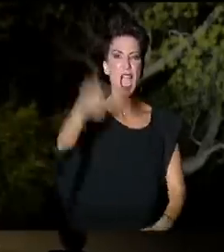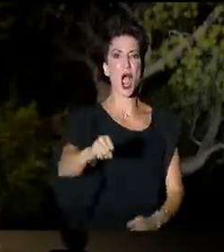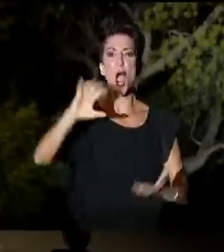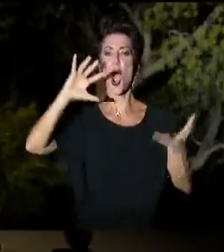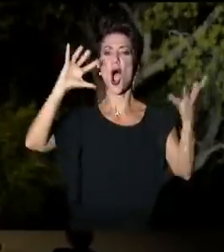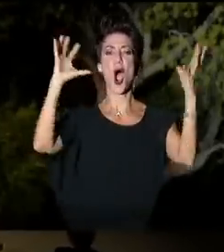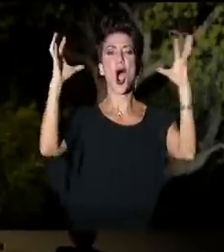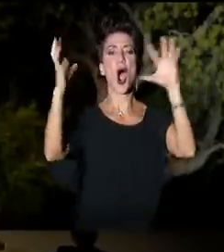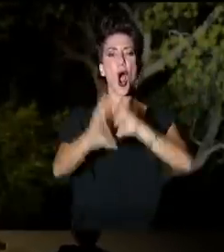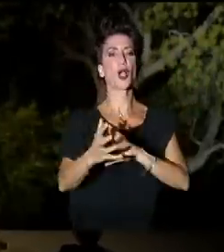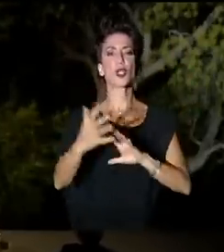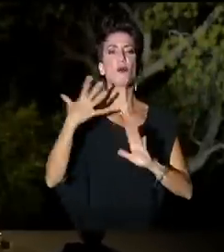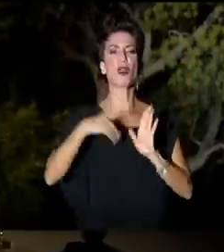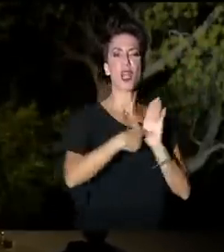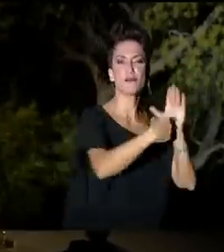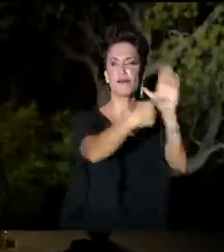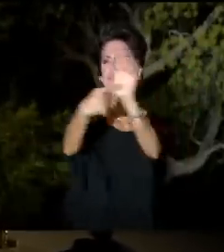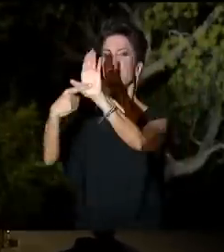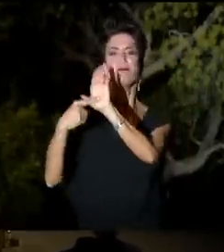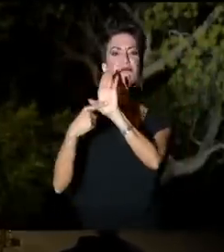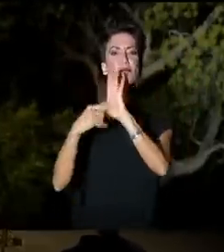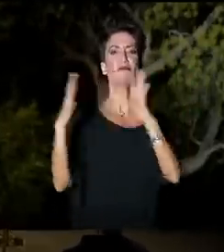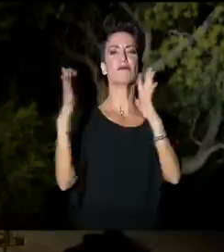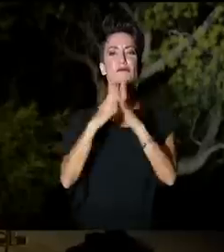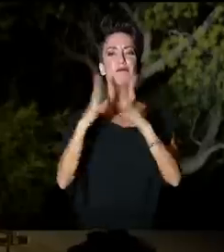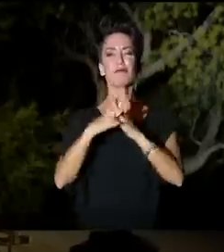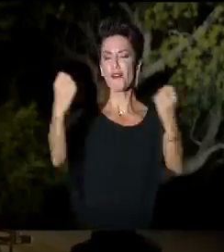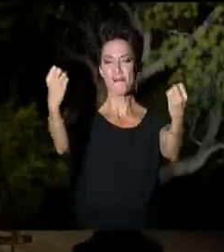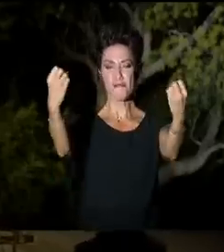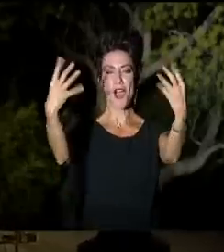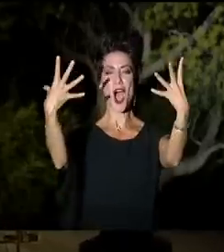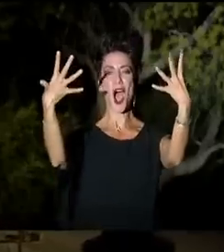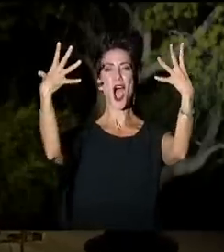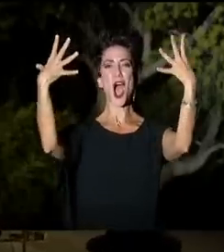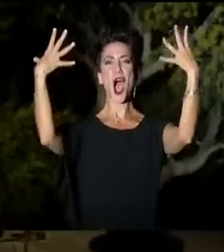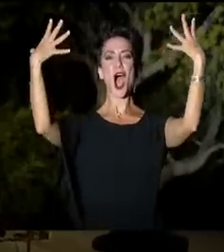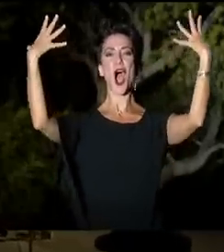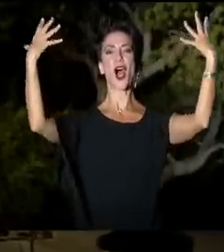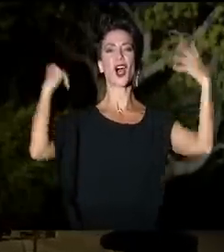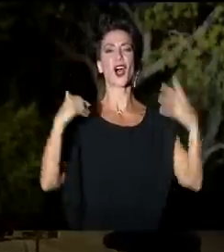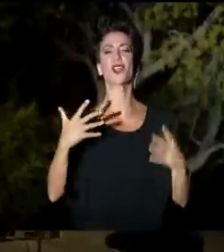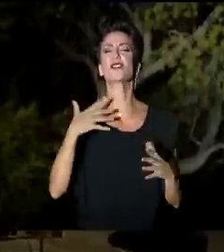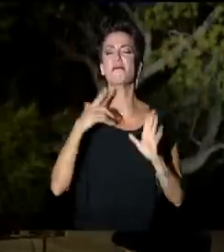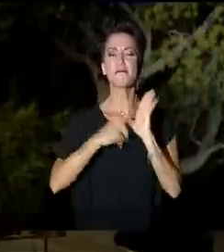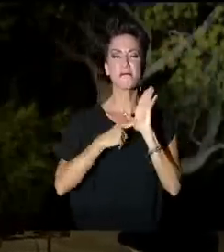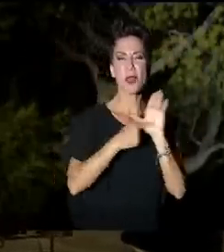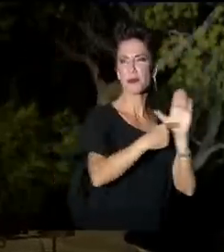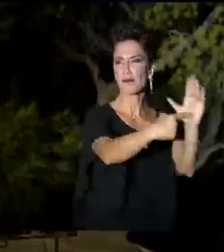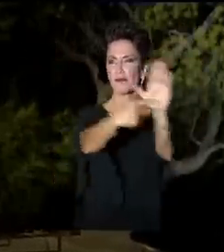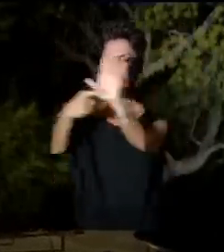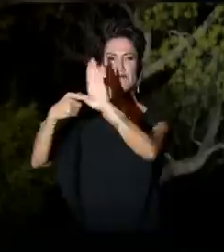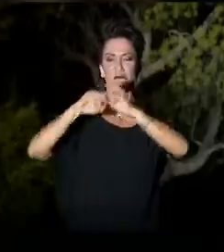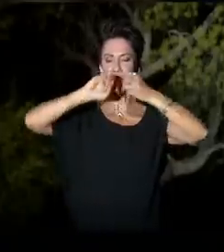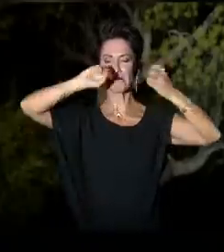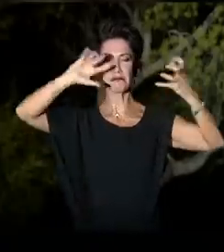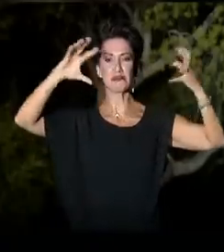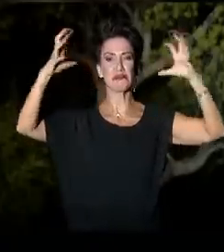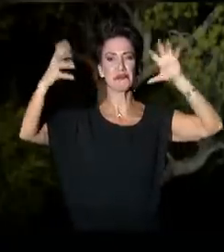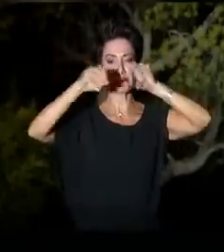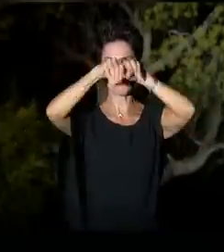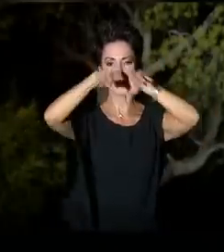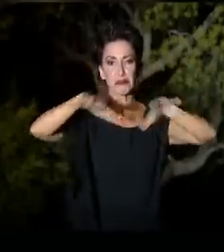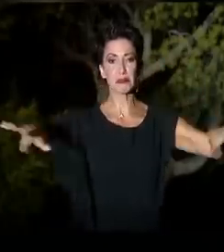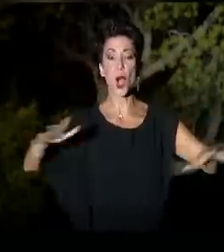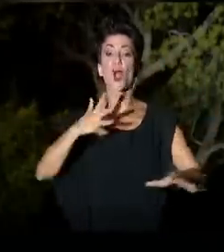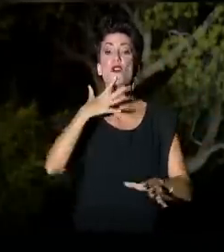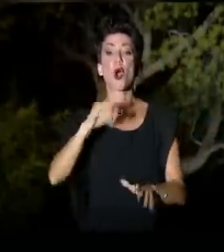ξαναδεί συμβολικά τον Παρθενώνα πιο φωτεινό, πιο ευδιάκριτο, πιο παρηγορητικό. Η αλήθεια της δημοκρατίας και